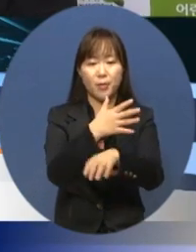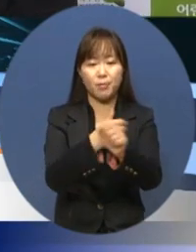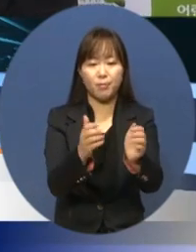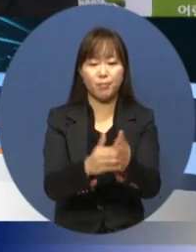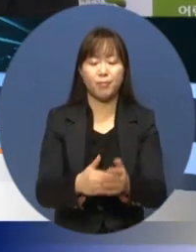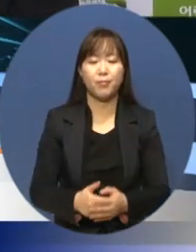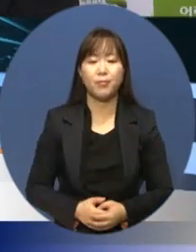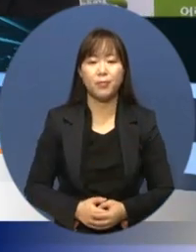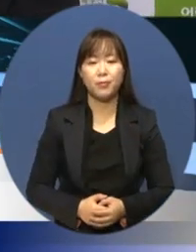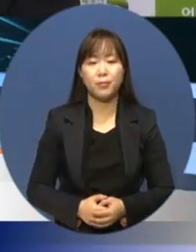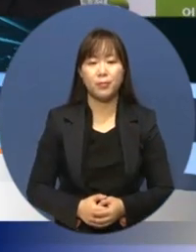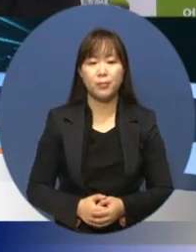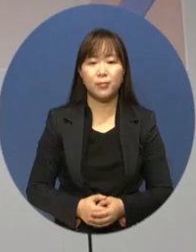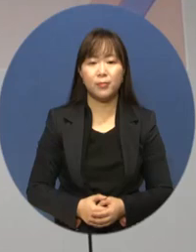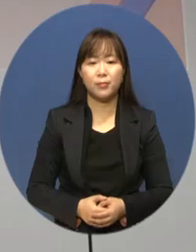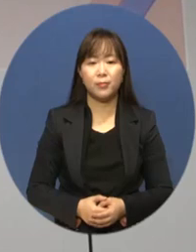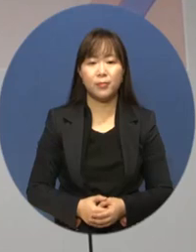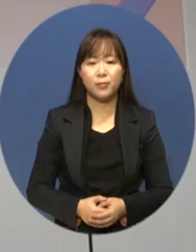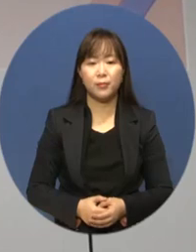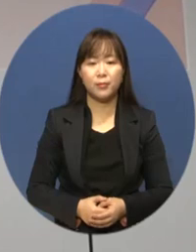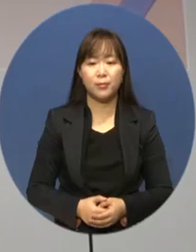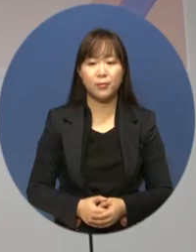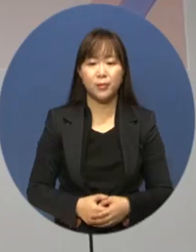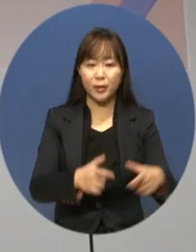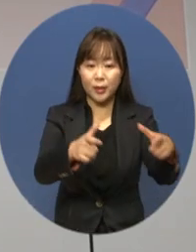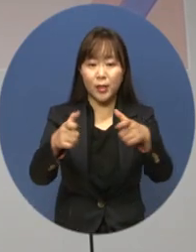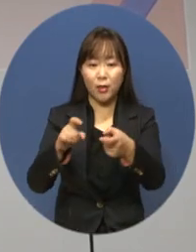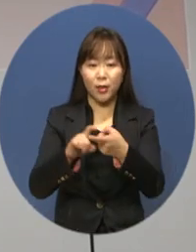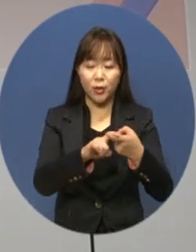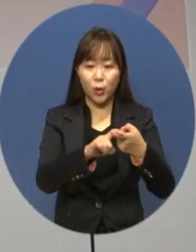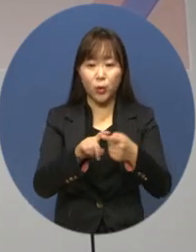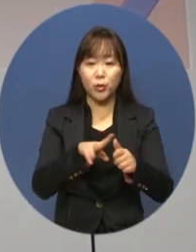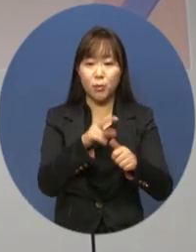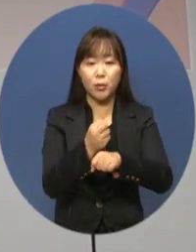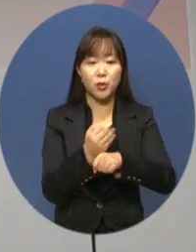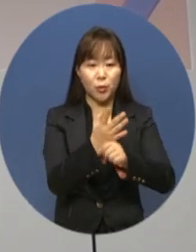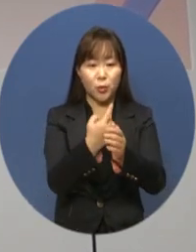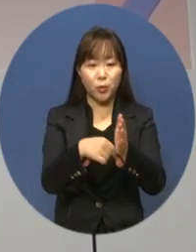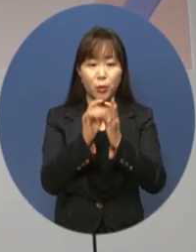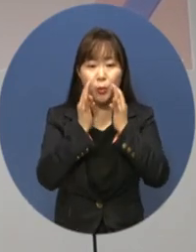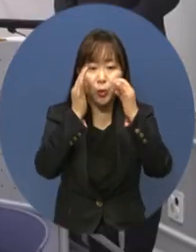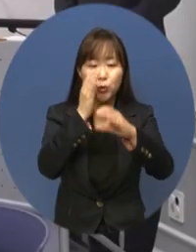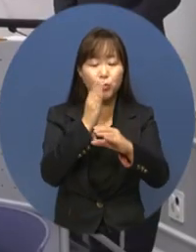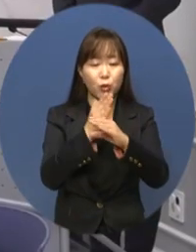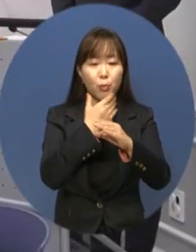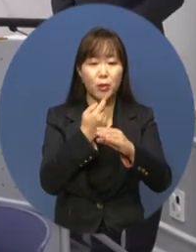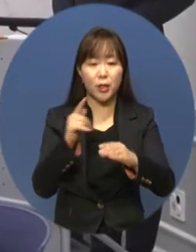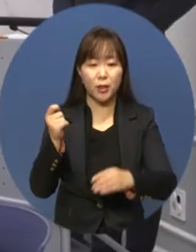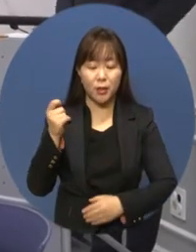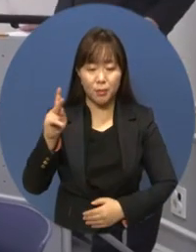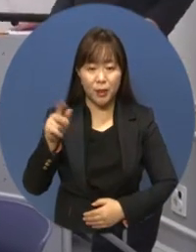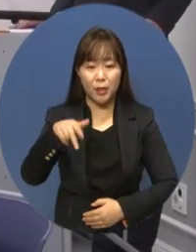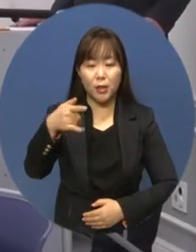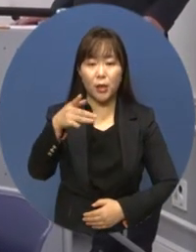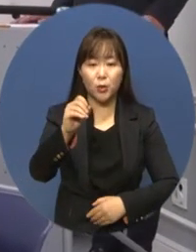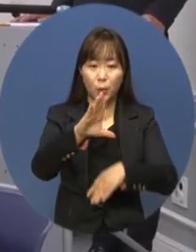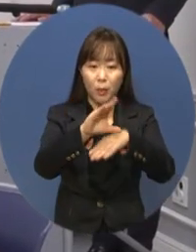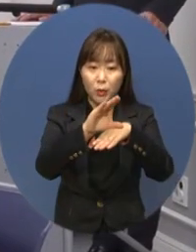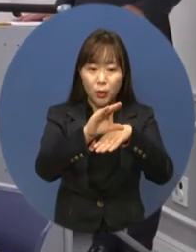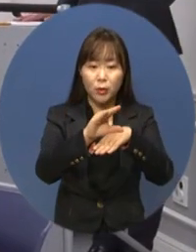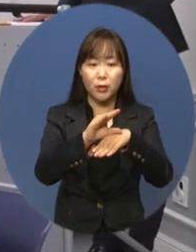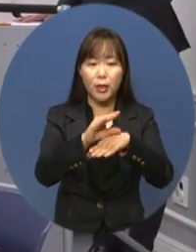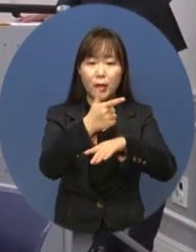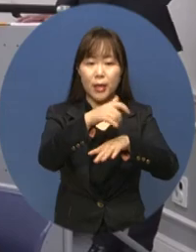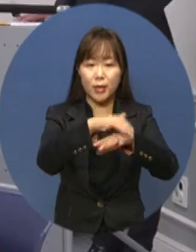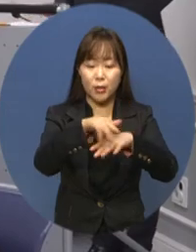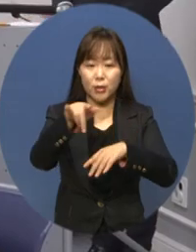화면으로 만나보겠습니다. 지역 네트워크 정보 전달을 위해 노력하고 있는 복지TV 세종방송은